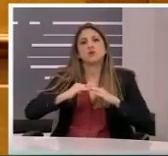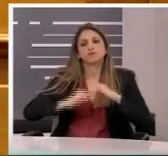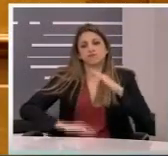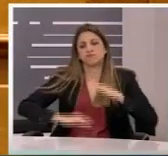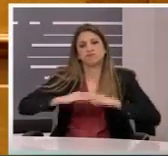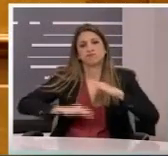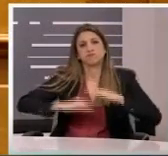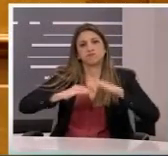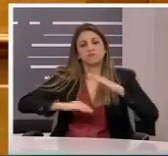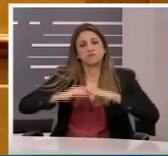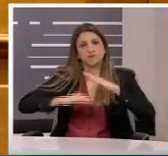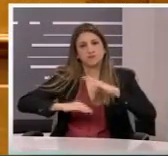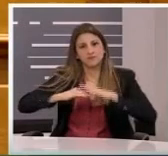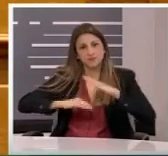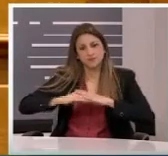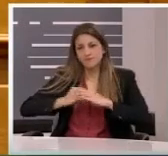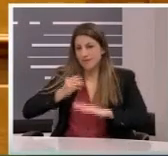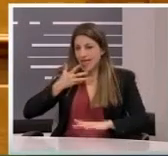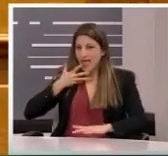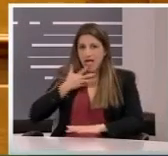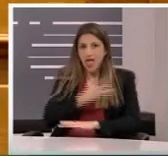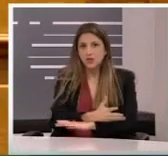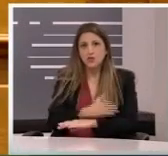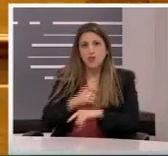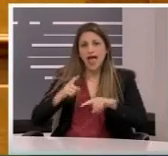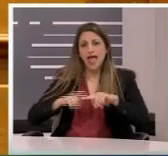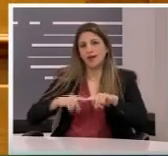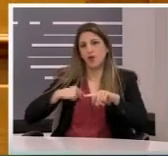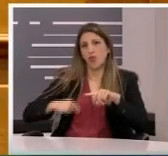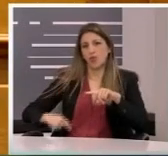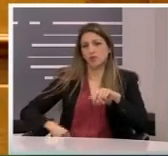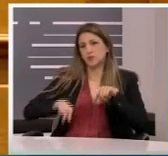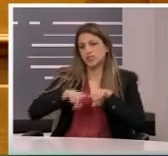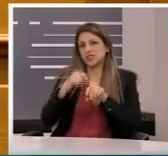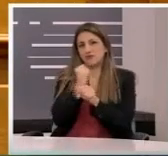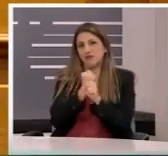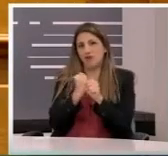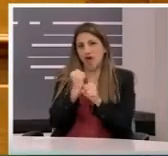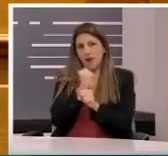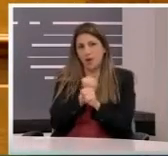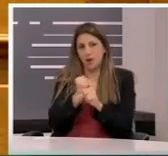πλαφόν στη δαπάνη του ελληνικού δημοσίου ως προς το φάρμακο,